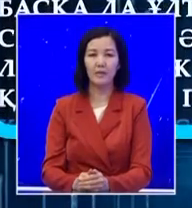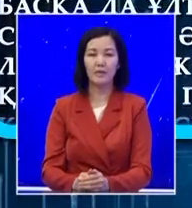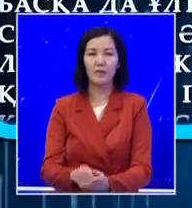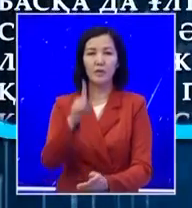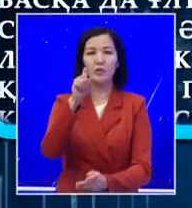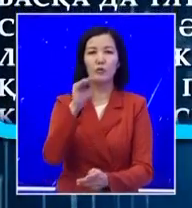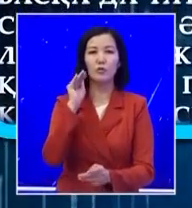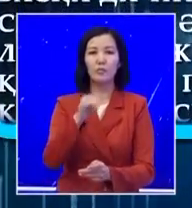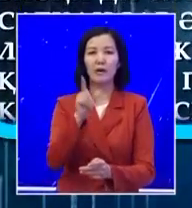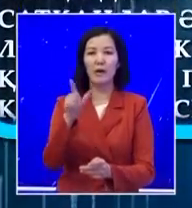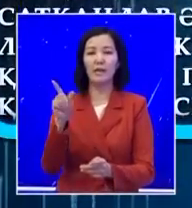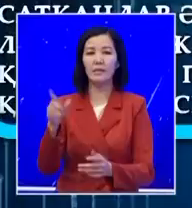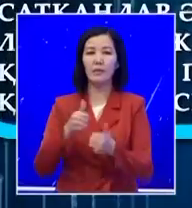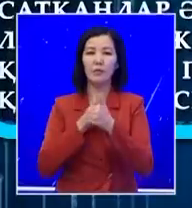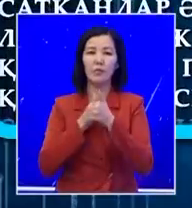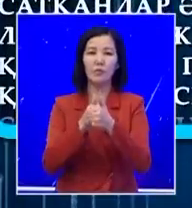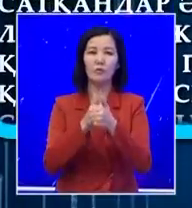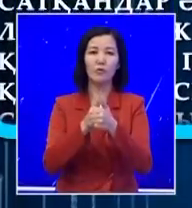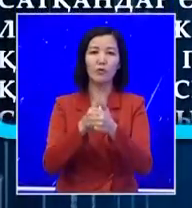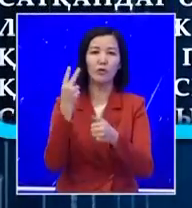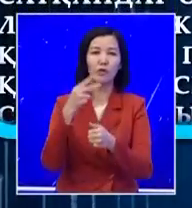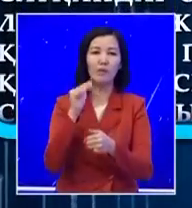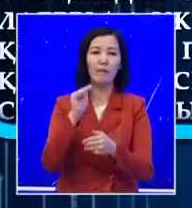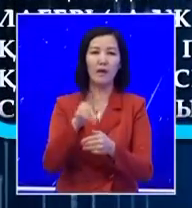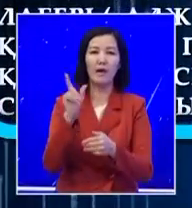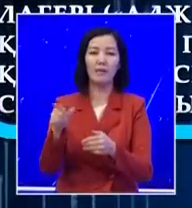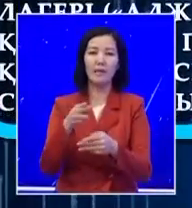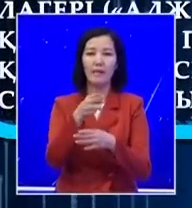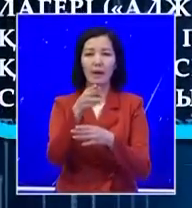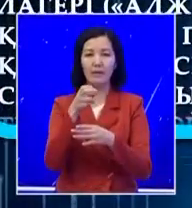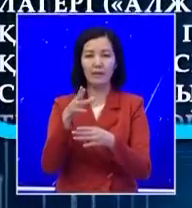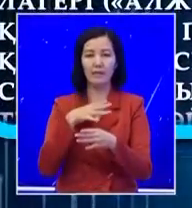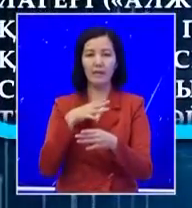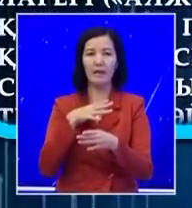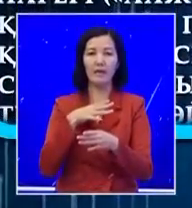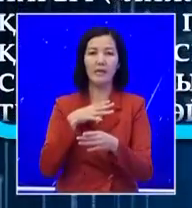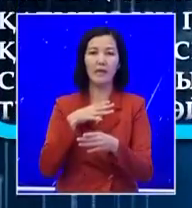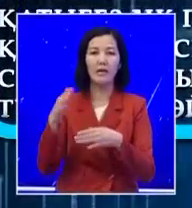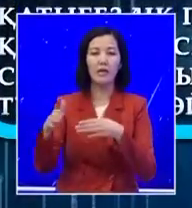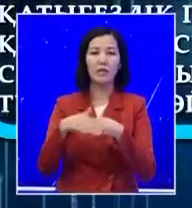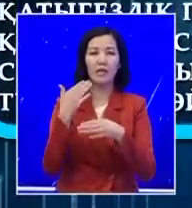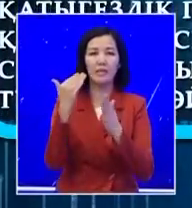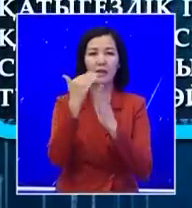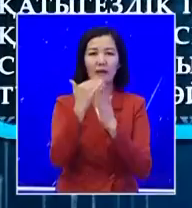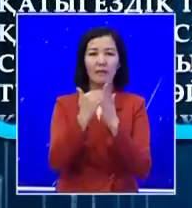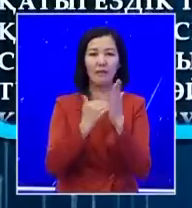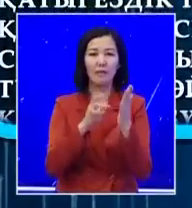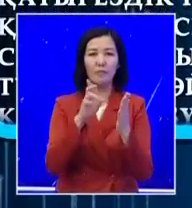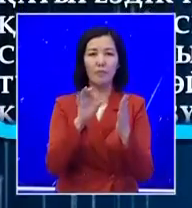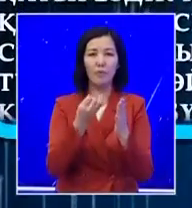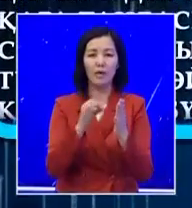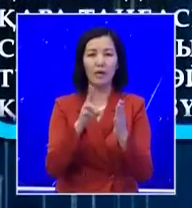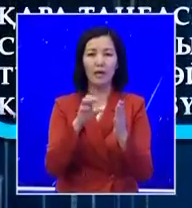100 мыңға жуық азаматымыз қуғын сүргінге ұшырап, соның 20 мыңнан астам атылды. Жазықсыз, жазаланғандардың қатарында Әлихан